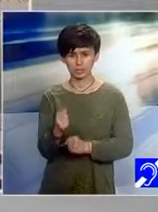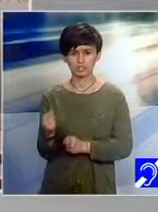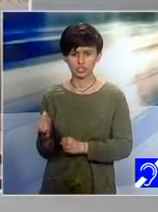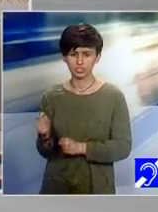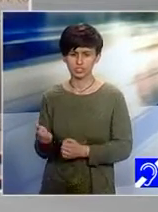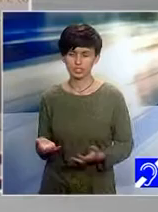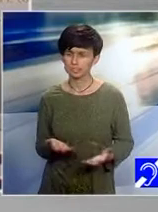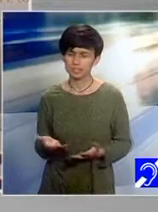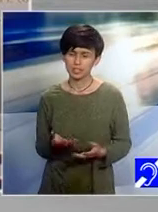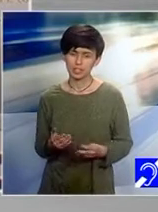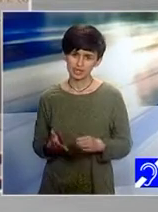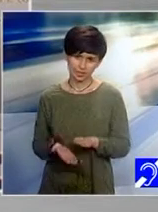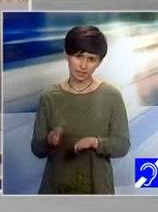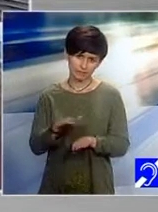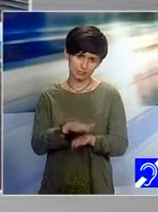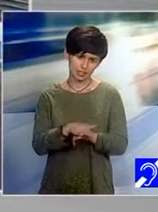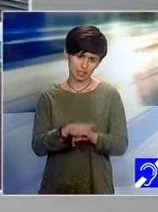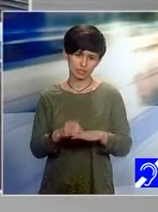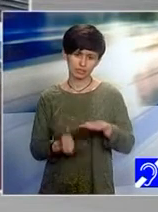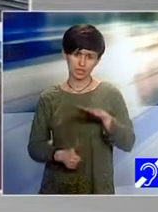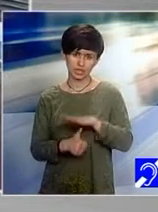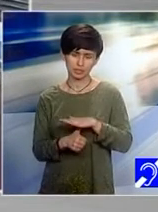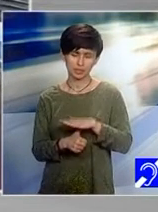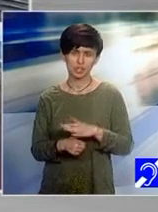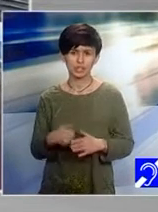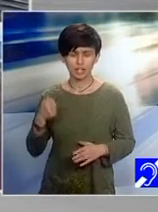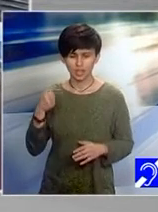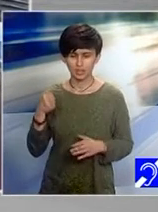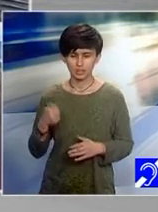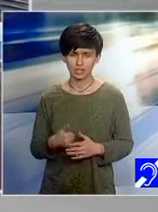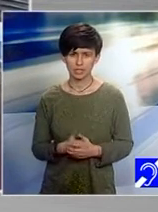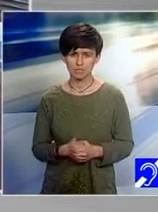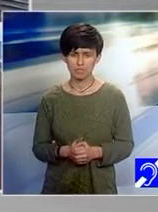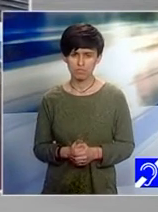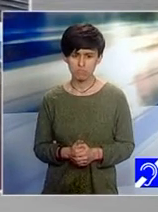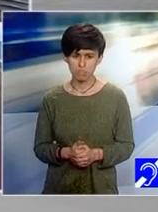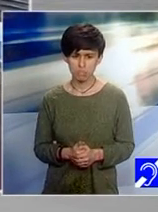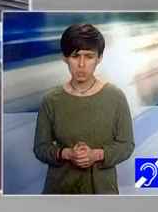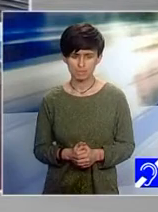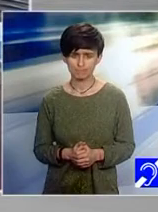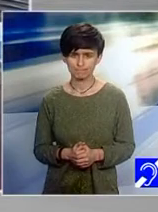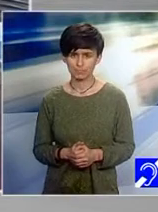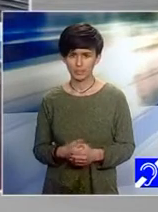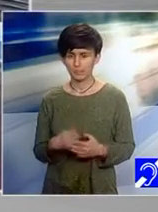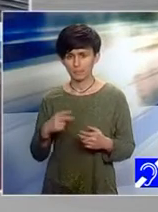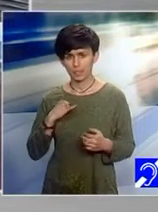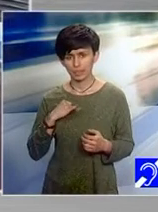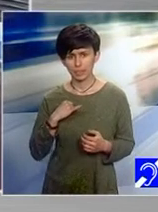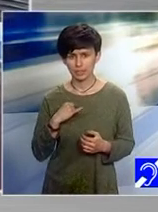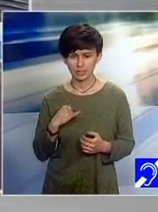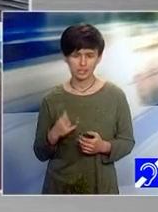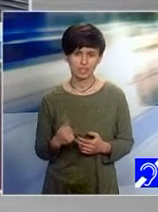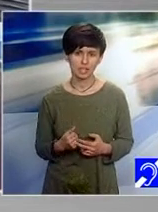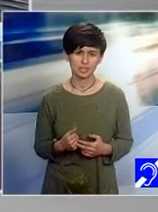deasupra capitalei Armeniei, Yerevan, pe un deal. Și cel mai interesant, probabil, cel